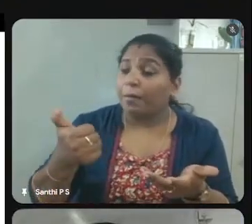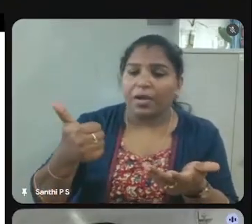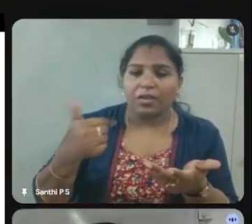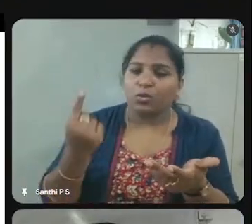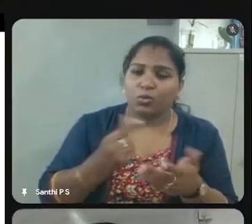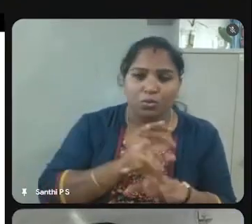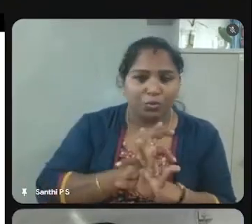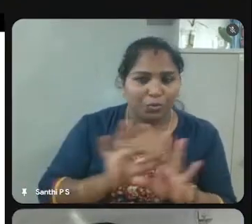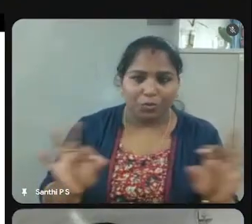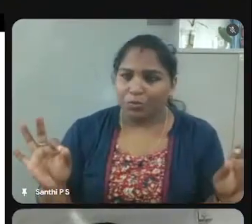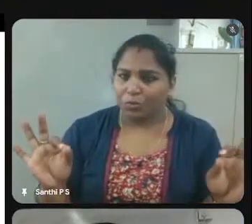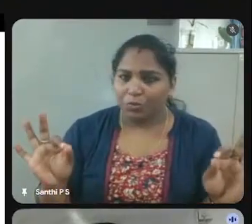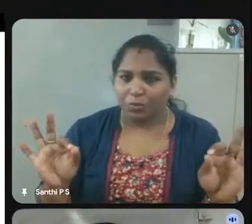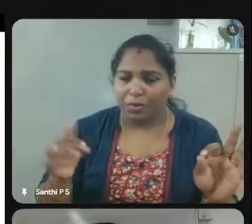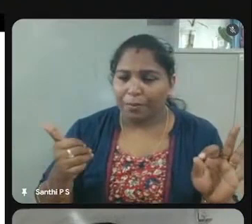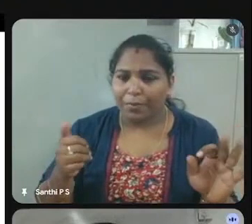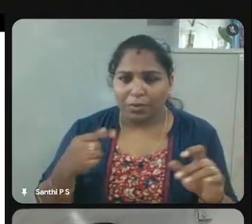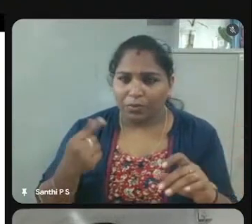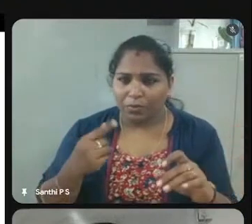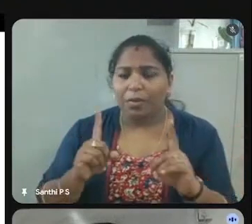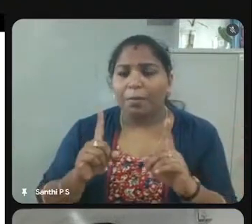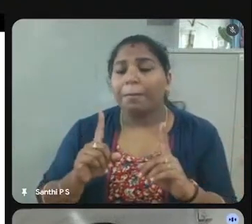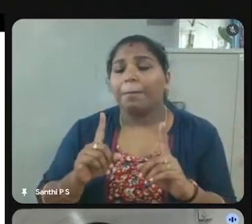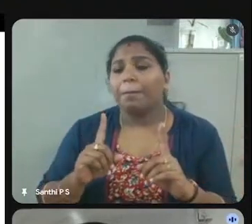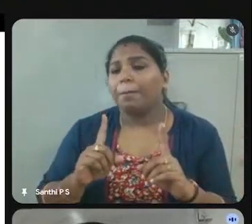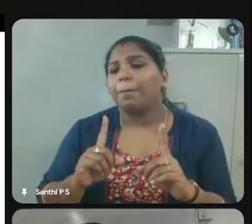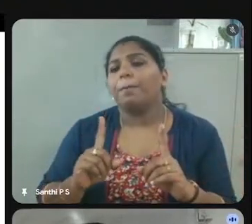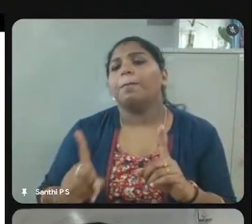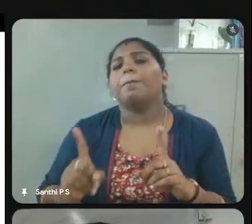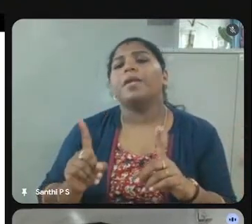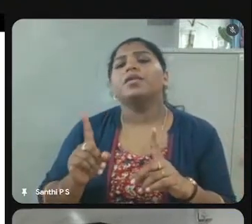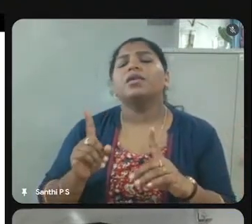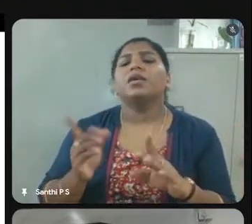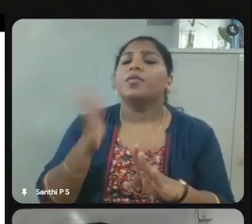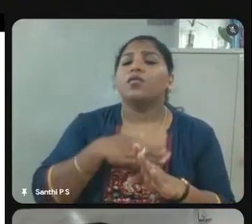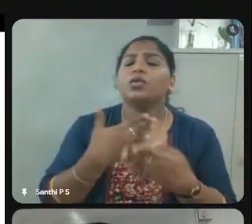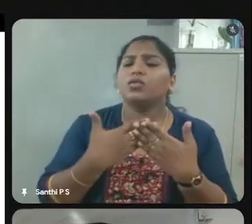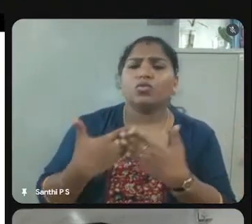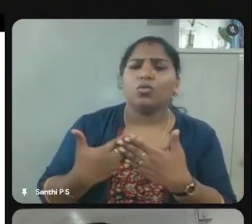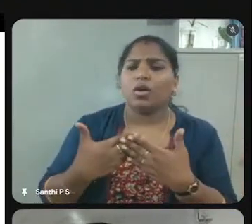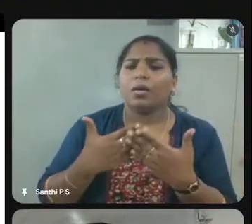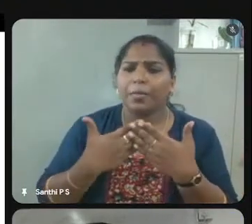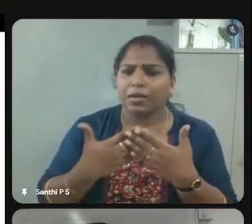കണ്ടിട്ടില്ല. പേനെടുക്കുന്നത് കണ്ടിട്ടില്ല. പക്ഷെ എന്നാലും സ്കൂളിലൊക്കെ പഠിക്കുമ്പോഴാണ് എന്തെങ്കിലും